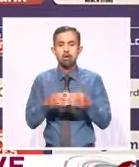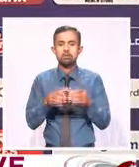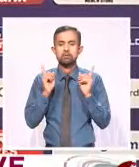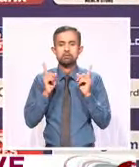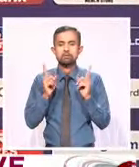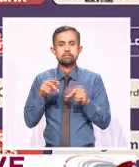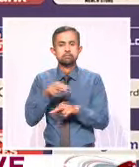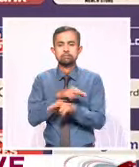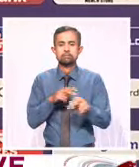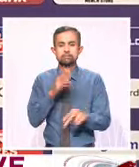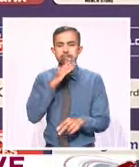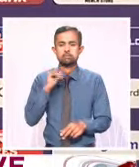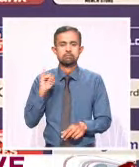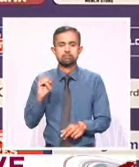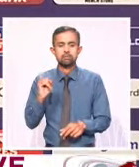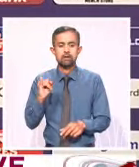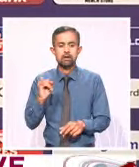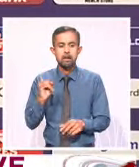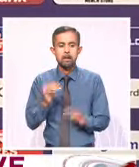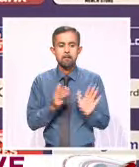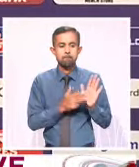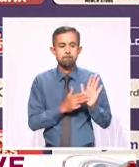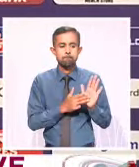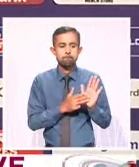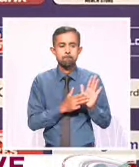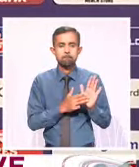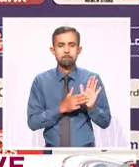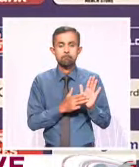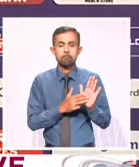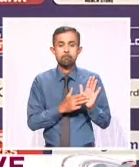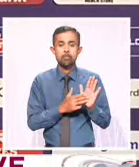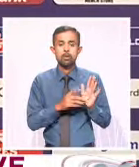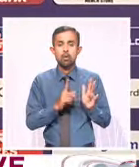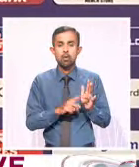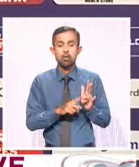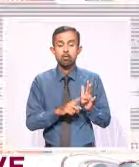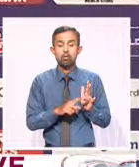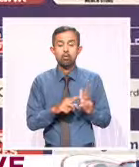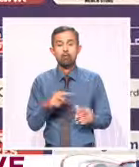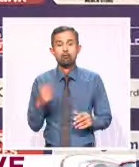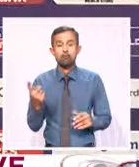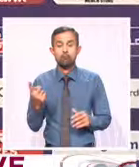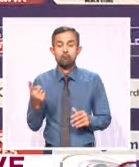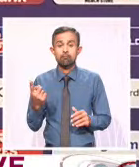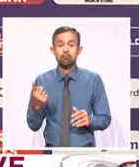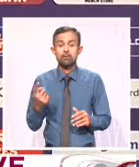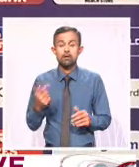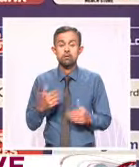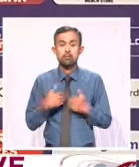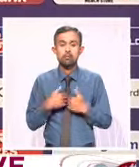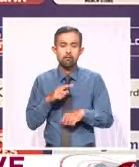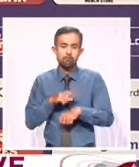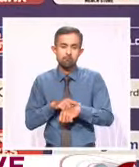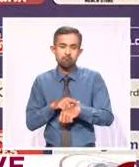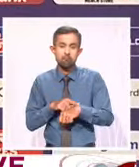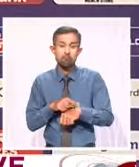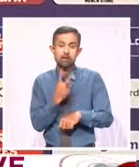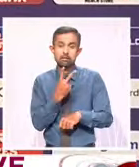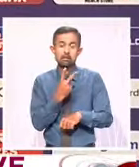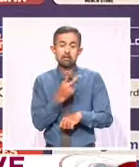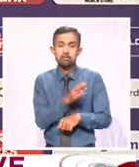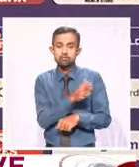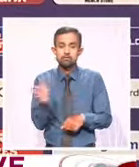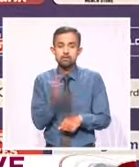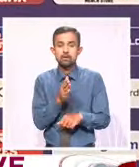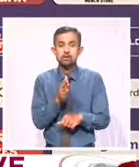ක්‍රීඩා කරපු විලාසය ගැන මැන්කේඩින් හරි ඔබ්ස්ට්‍රක්ටින් ද ෆීල් හරි නම් ප්‍රශ්නයක් නැහැ. මම විනාඩි 2